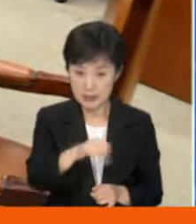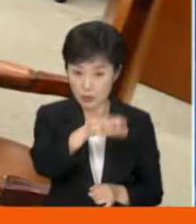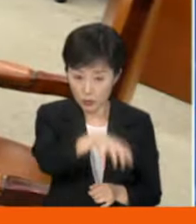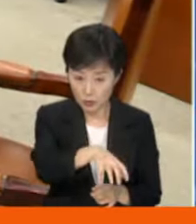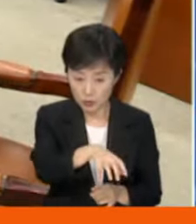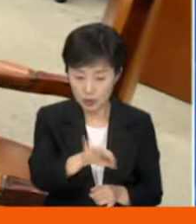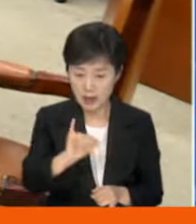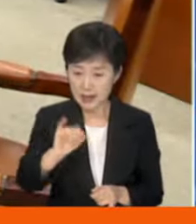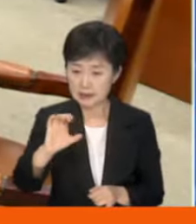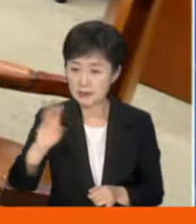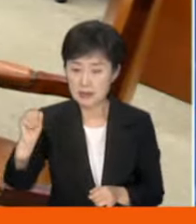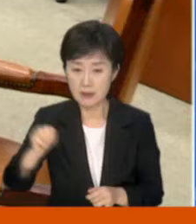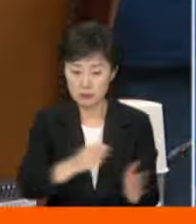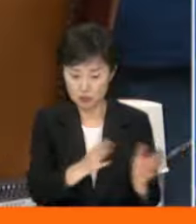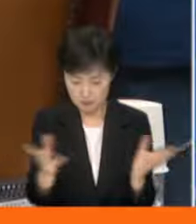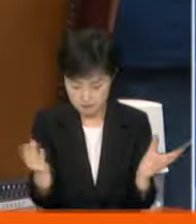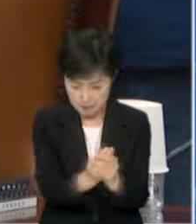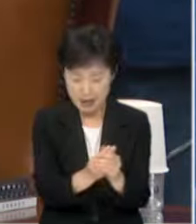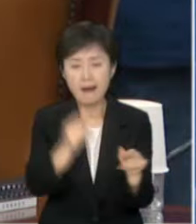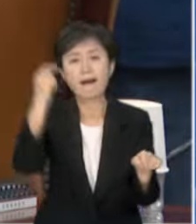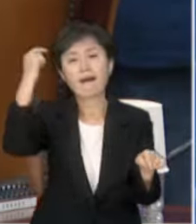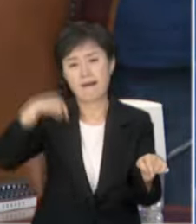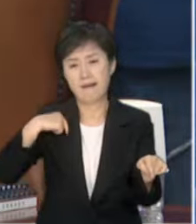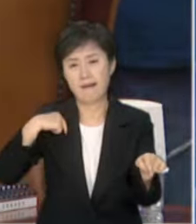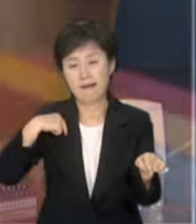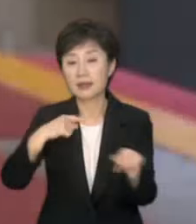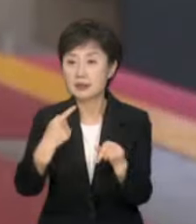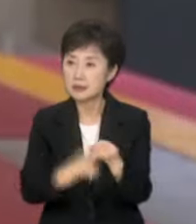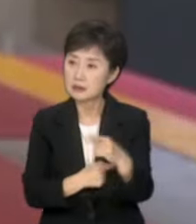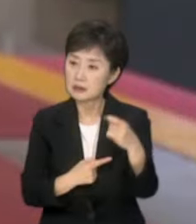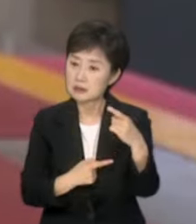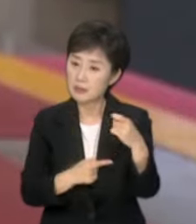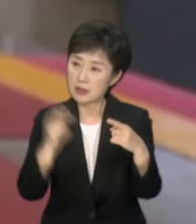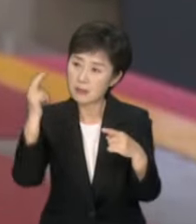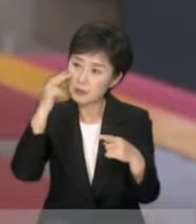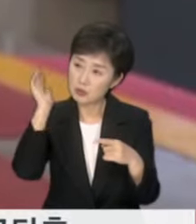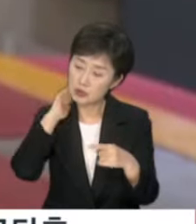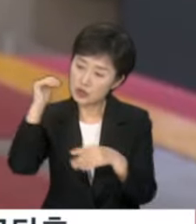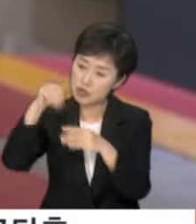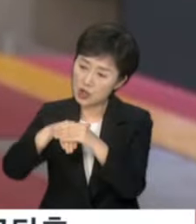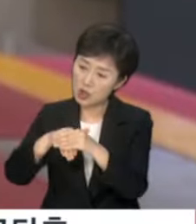ICBM 이동 발사대 준비가 끝난 것으로 보이는 만큼 11월 미국